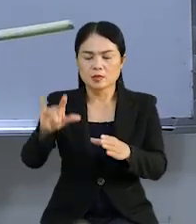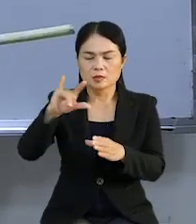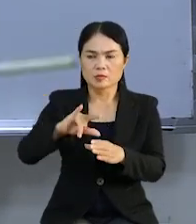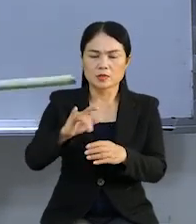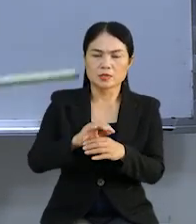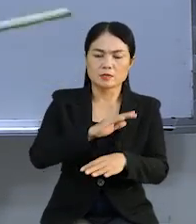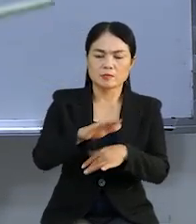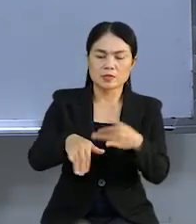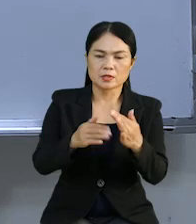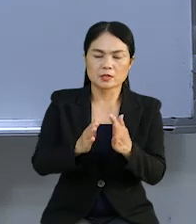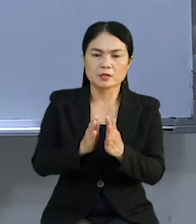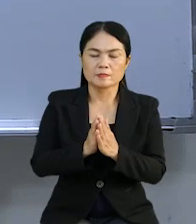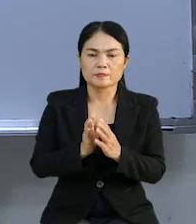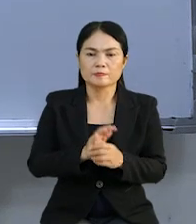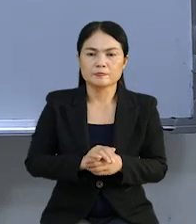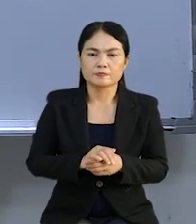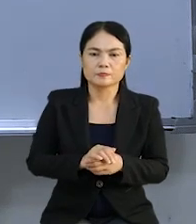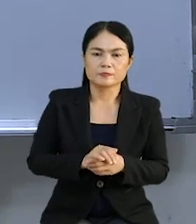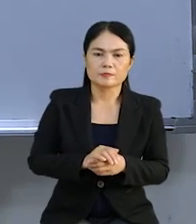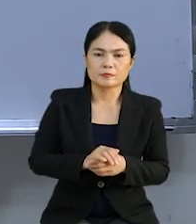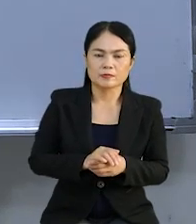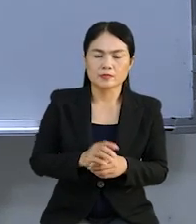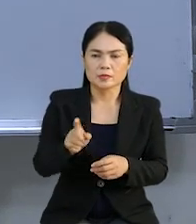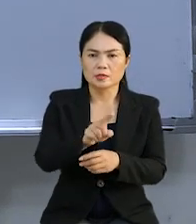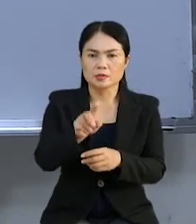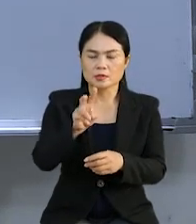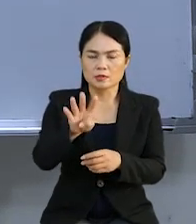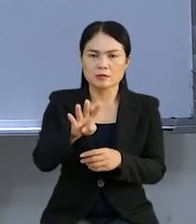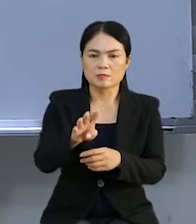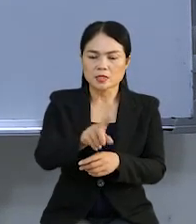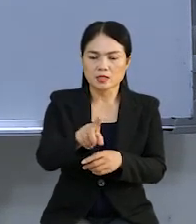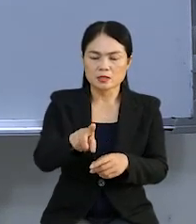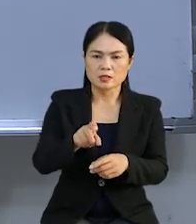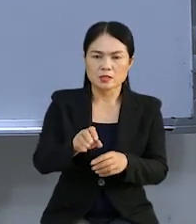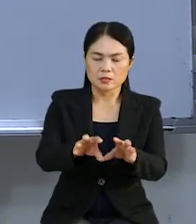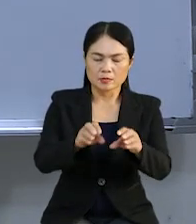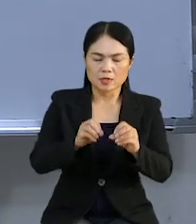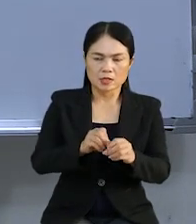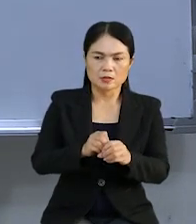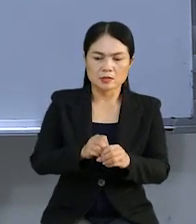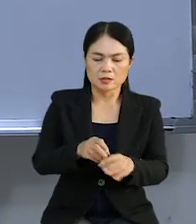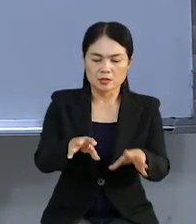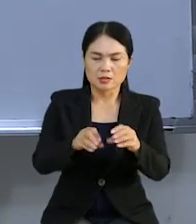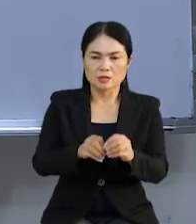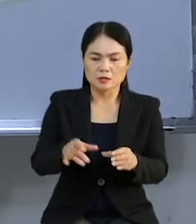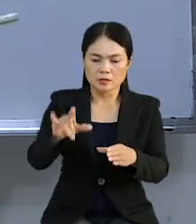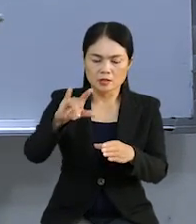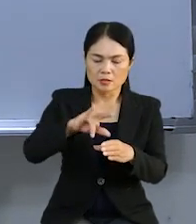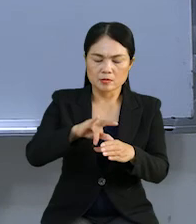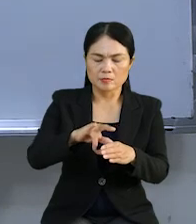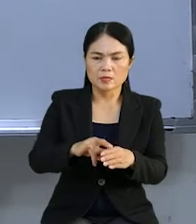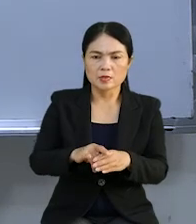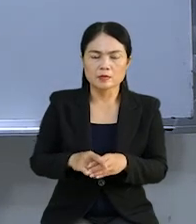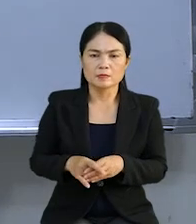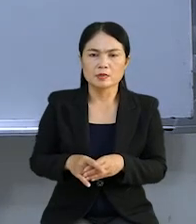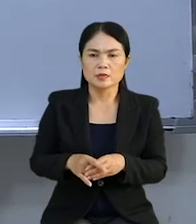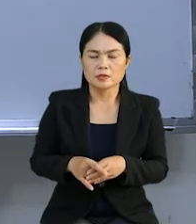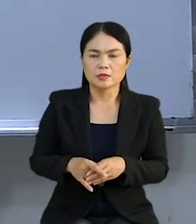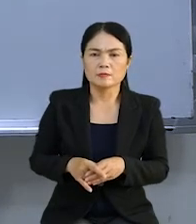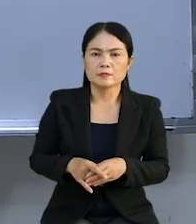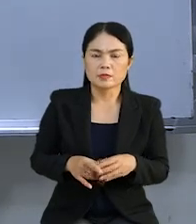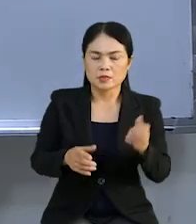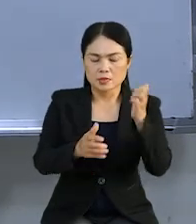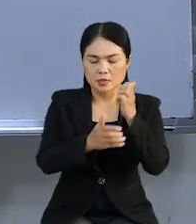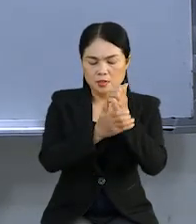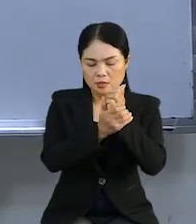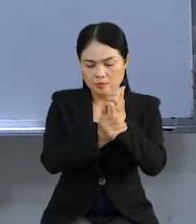บาทออกก้นตาสำนึกติบุญตาแค่ตัวบานเอาไว้คละปีกาจำรันเปล่งชัยบาทขนมกา